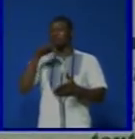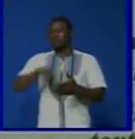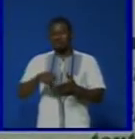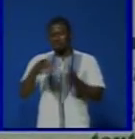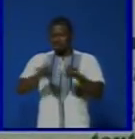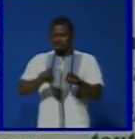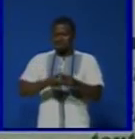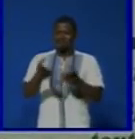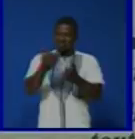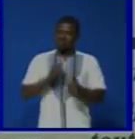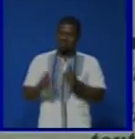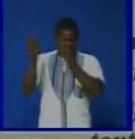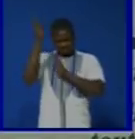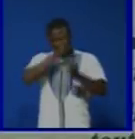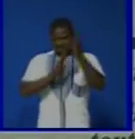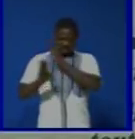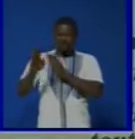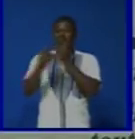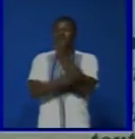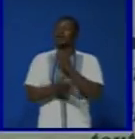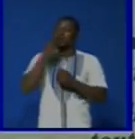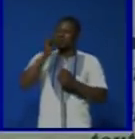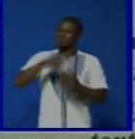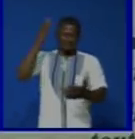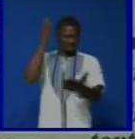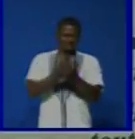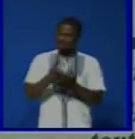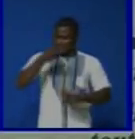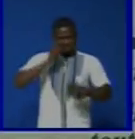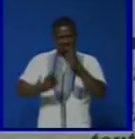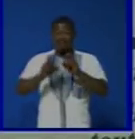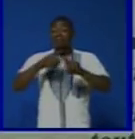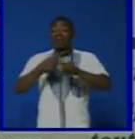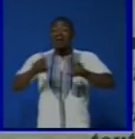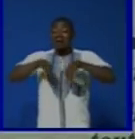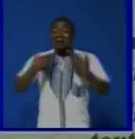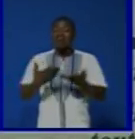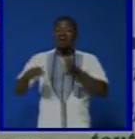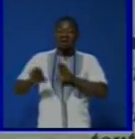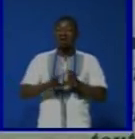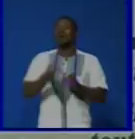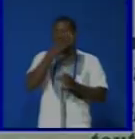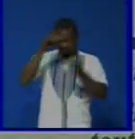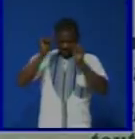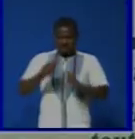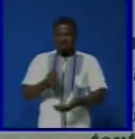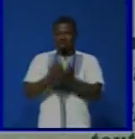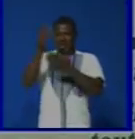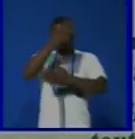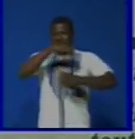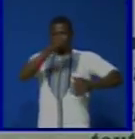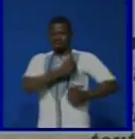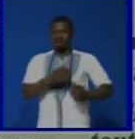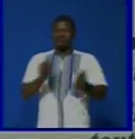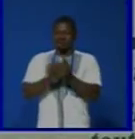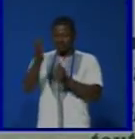faut impérativement stopper la série noire, mais comment? On pourrait équiper nos forces de défense et de sécurité de véhicules de transport de